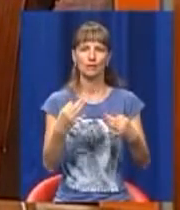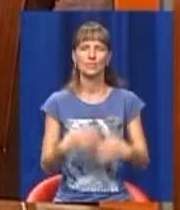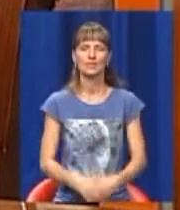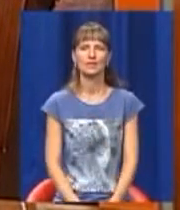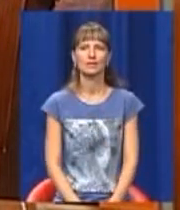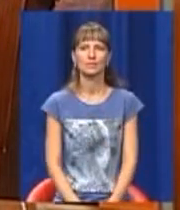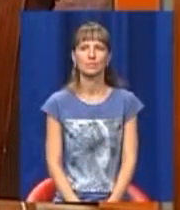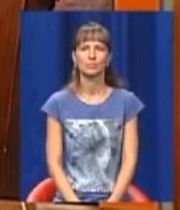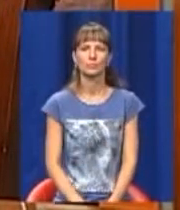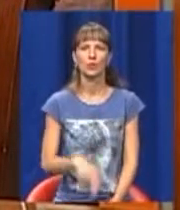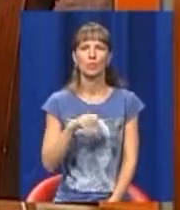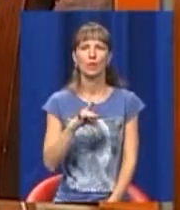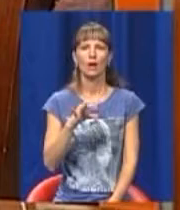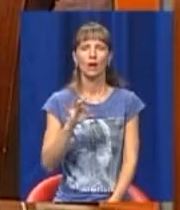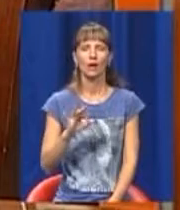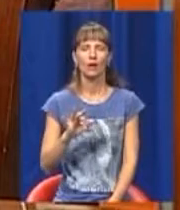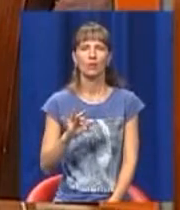розповіси? Про